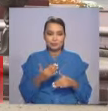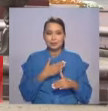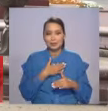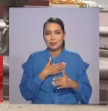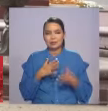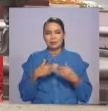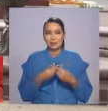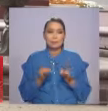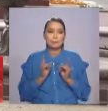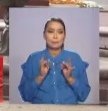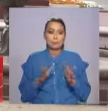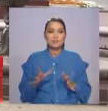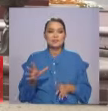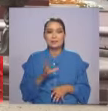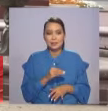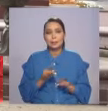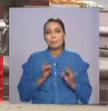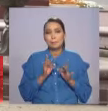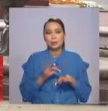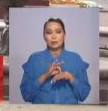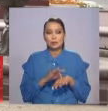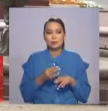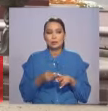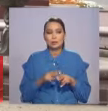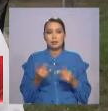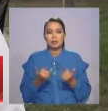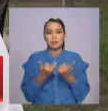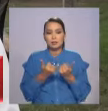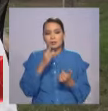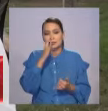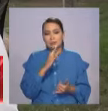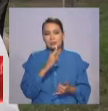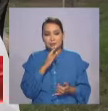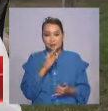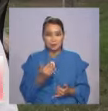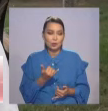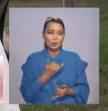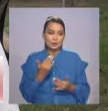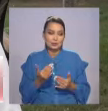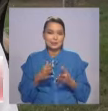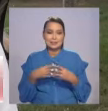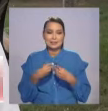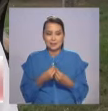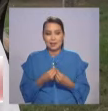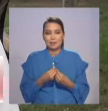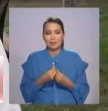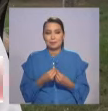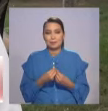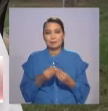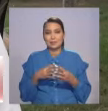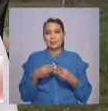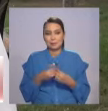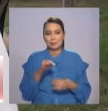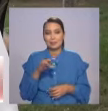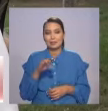празднует все праздники, которые отмечает Казахстан. Так как у меня большая интернациональная и многонациональная семья,